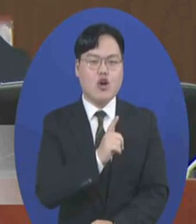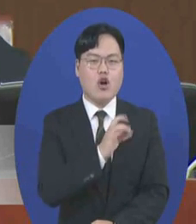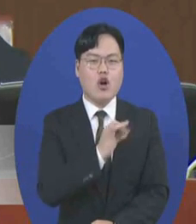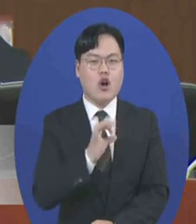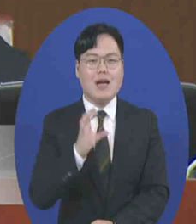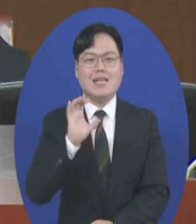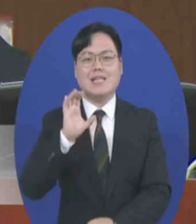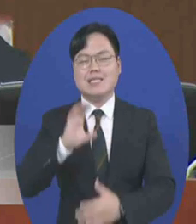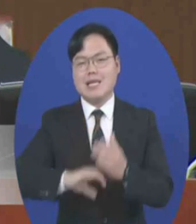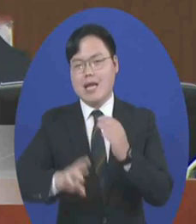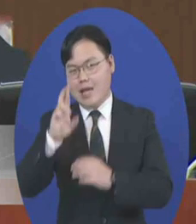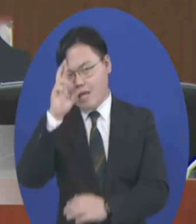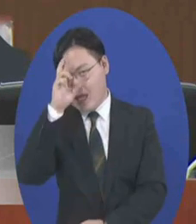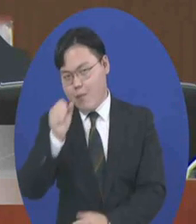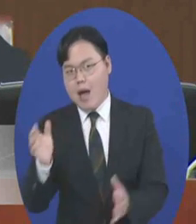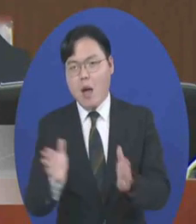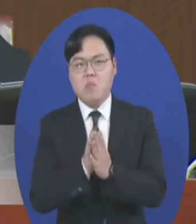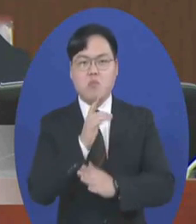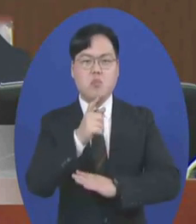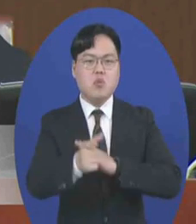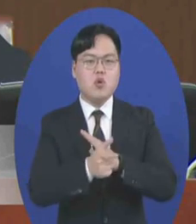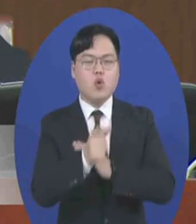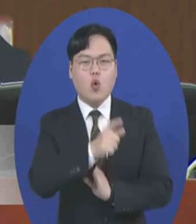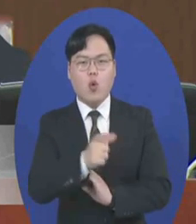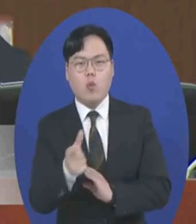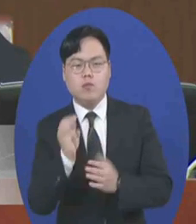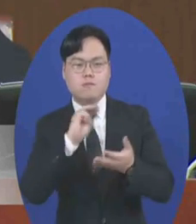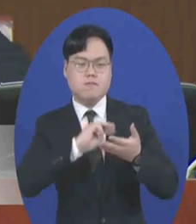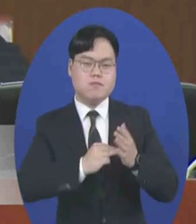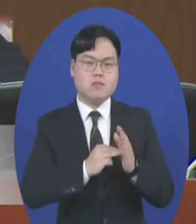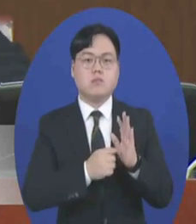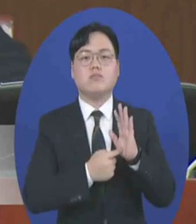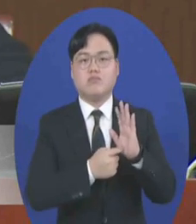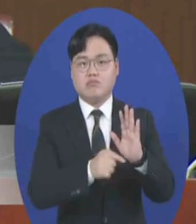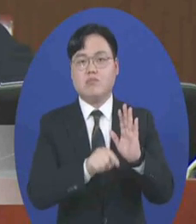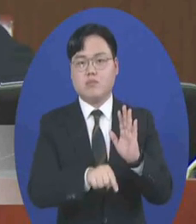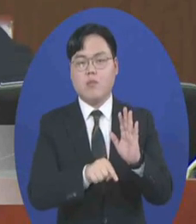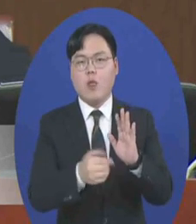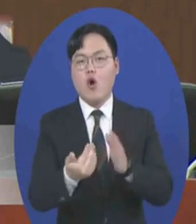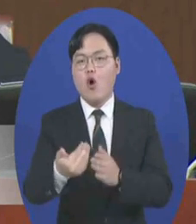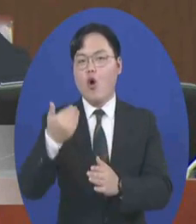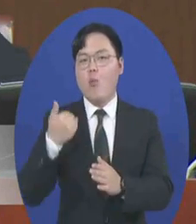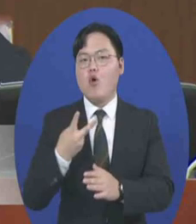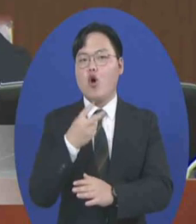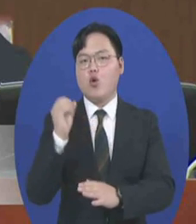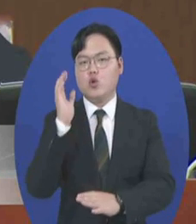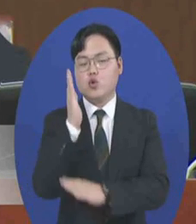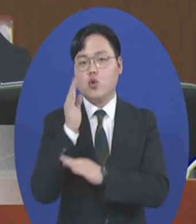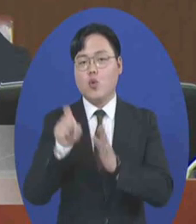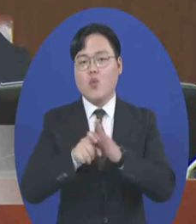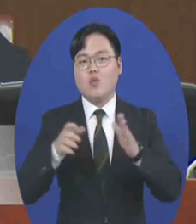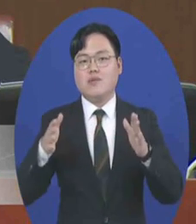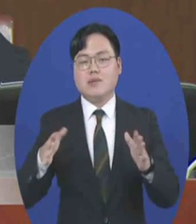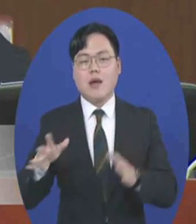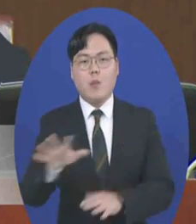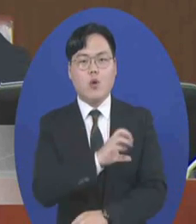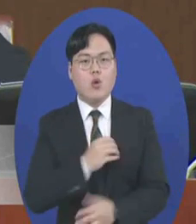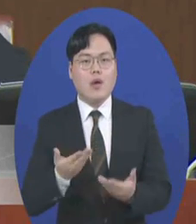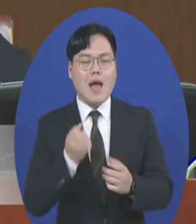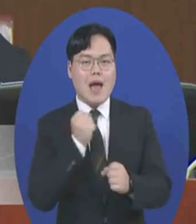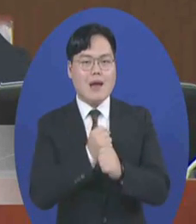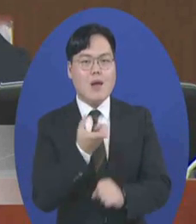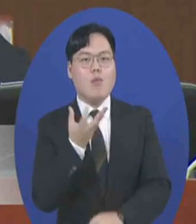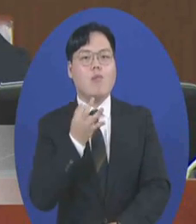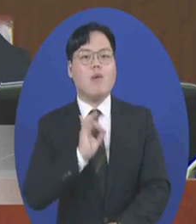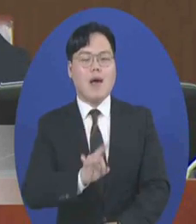замун одоо сангийн яамны хамтарсан мэдээлэлтэнүүд үүнийг гаргаж байгаа. Тийм учраас өнгөрсөн одоо 200 хоногийн хувьд бид нар